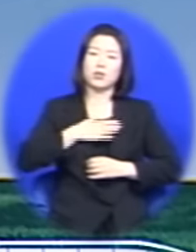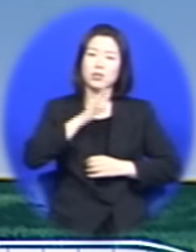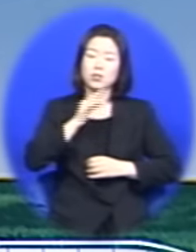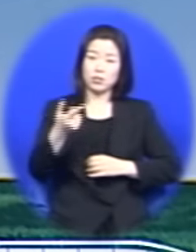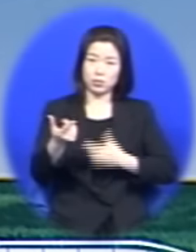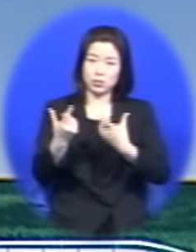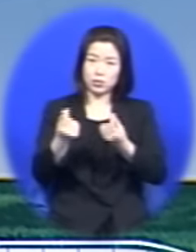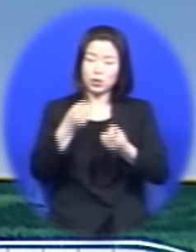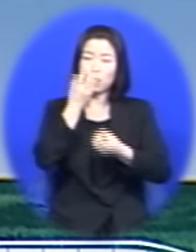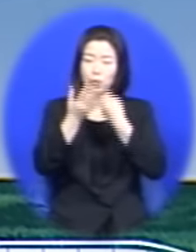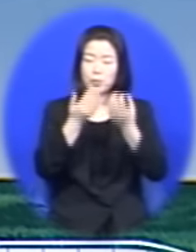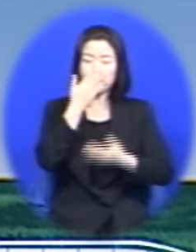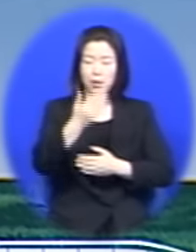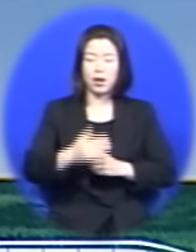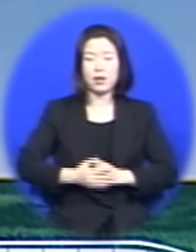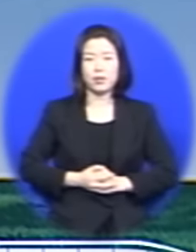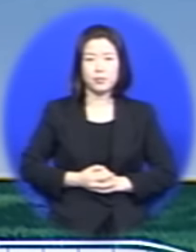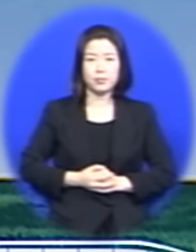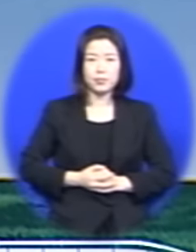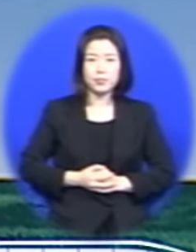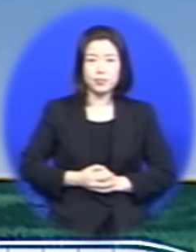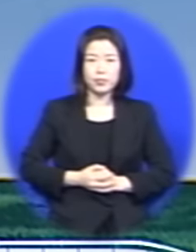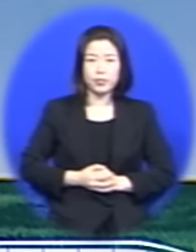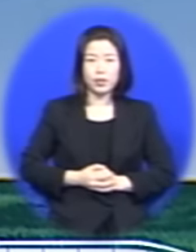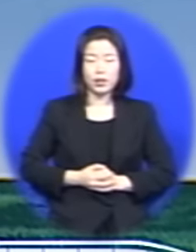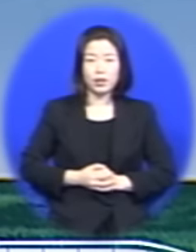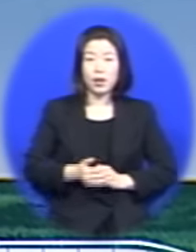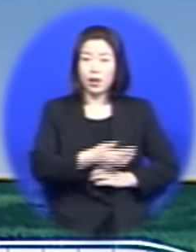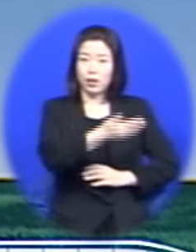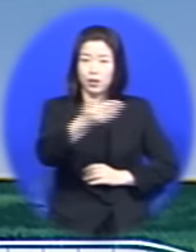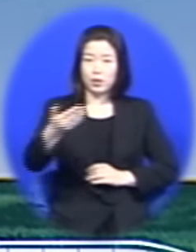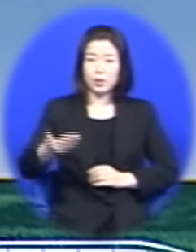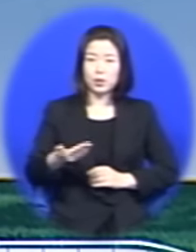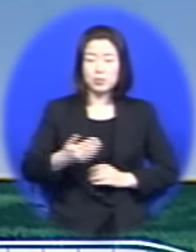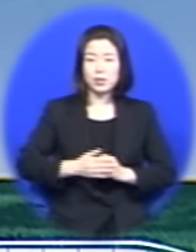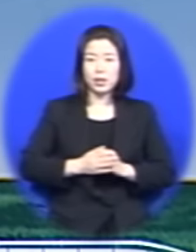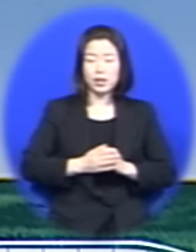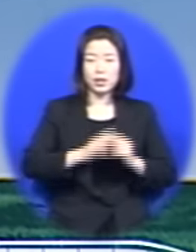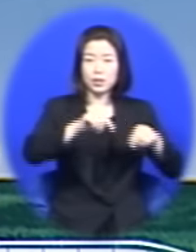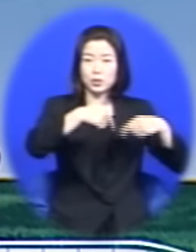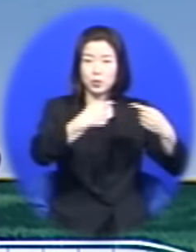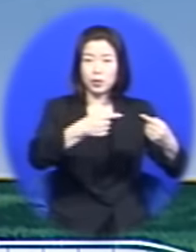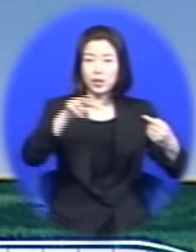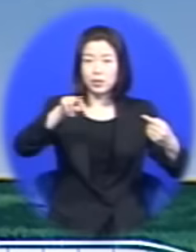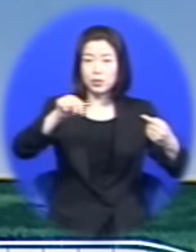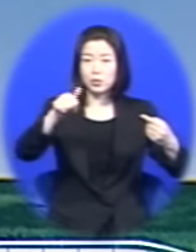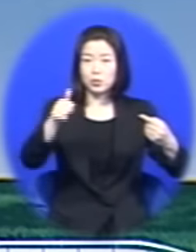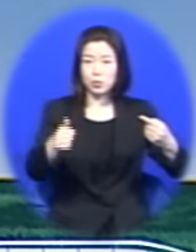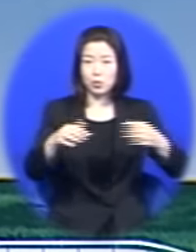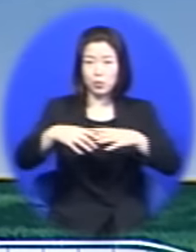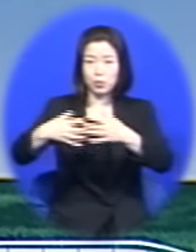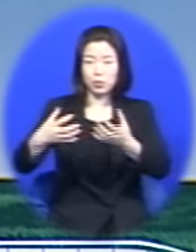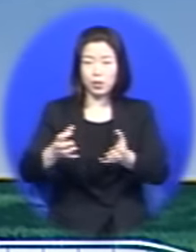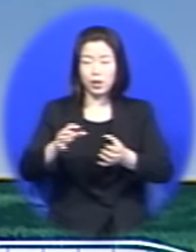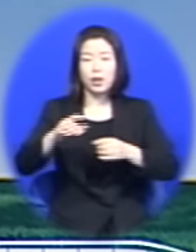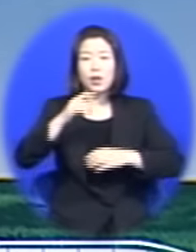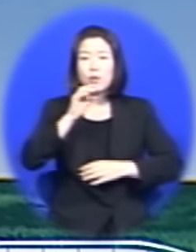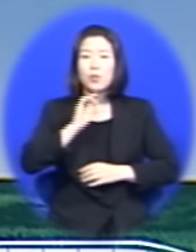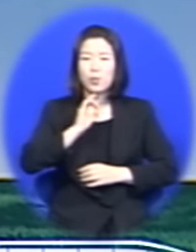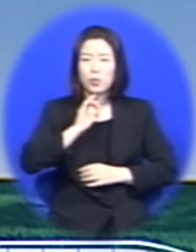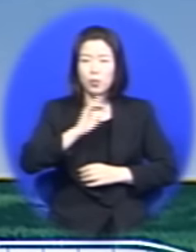그렇다고 고백할 수밖에 없었어요. 여러분의 속해 있는 속회에서도 꼭 해보세요.